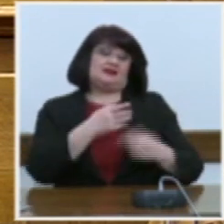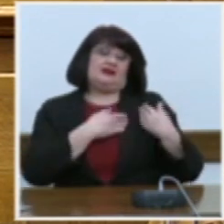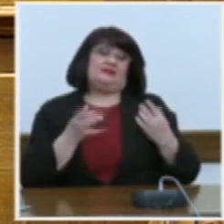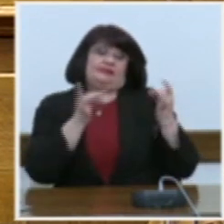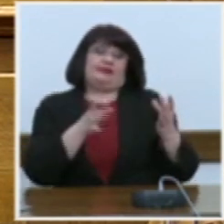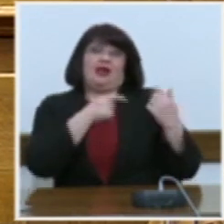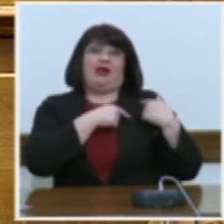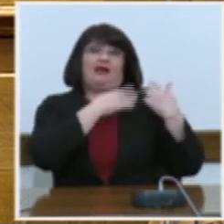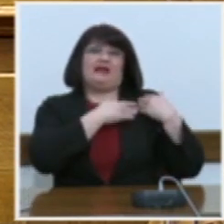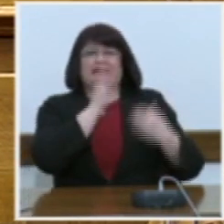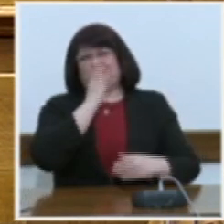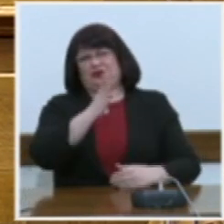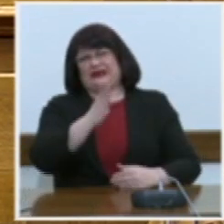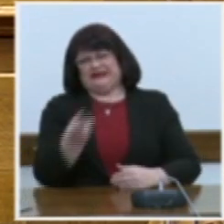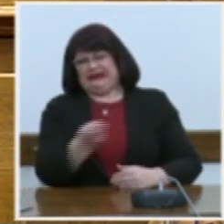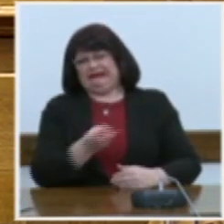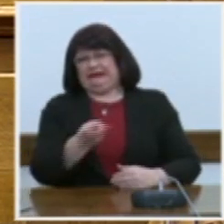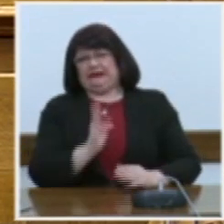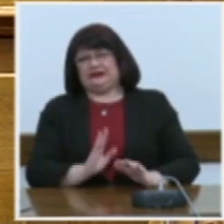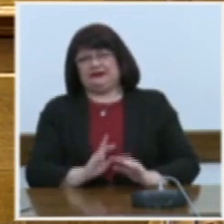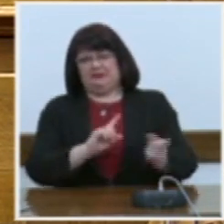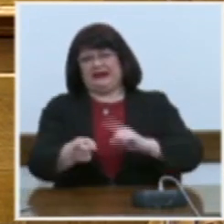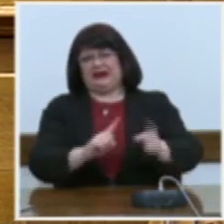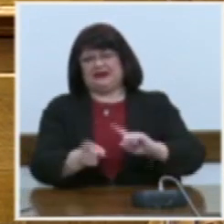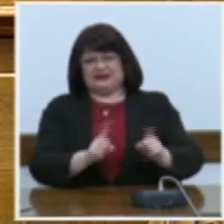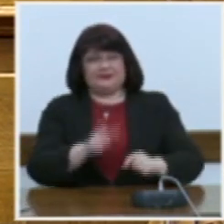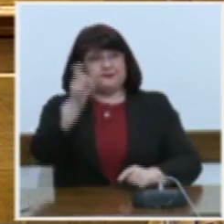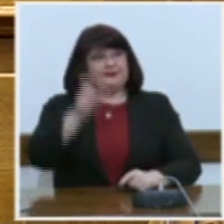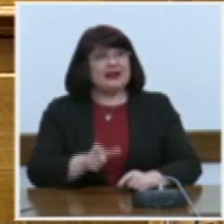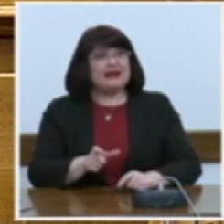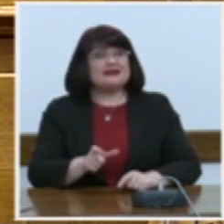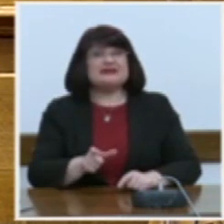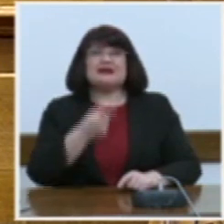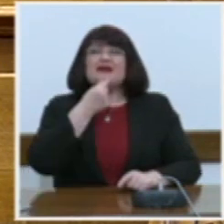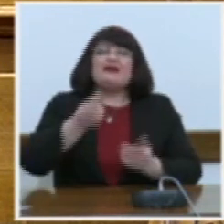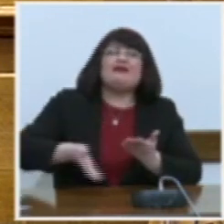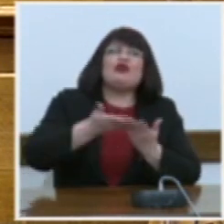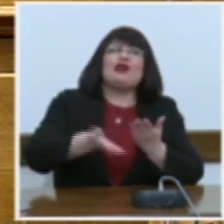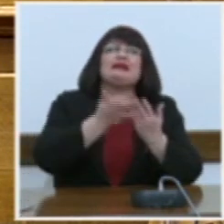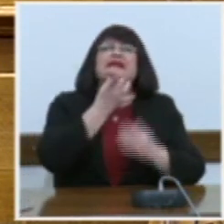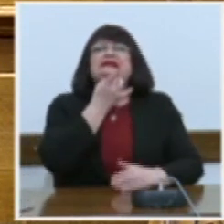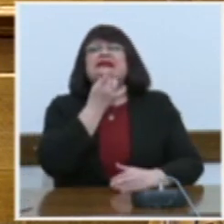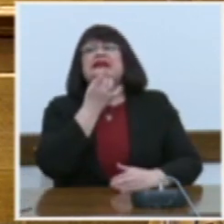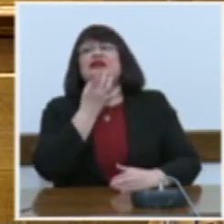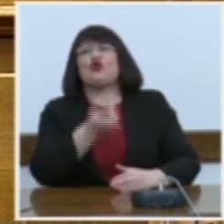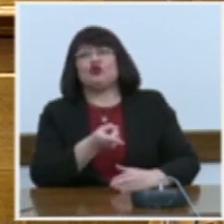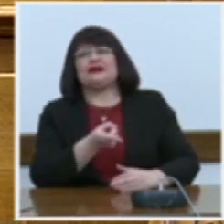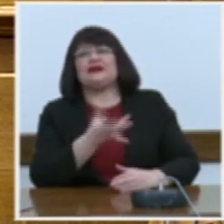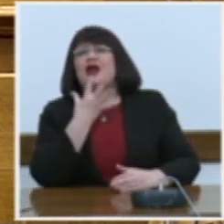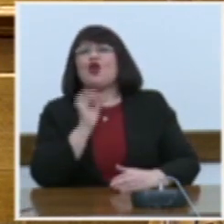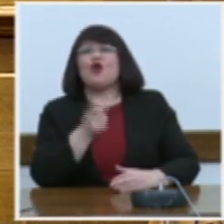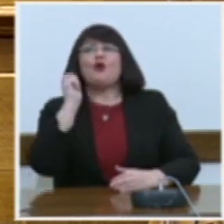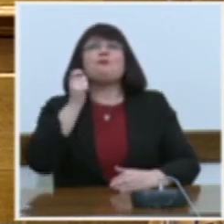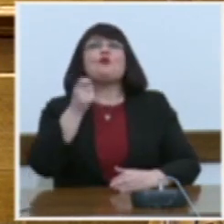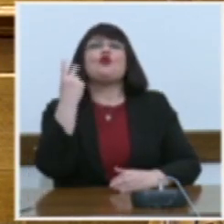μεγάλη υποκρισία. Εσείς που διευκολύνατε πολιτικά τη βαρβαρότητα, καθώς με την πολιτική